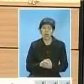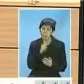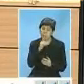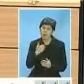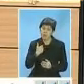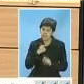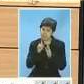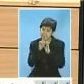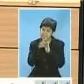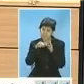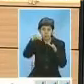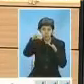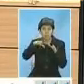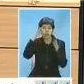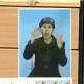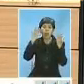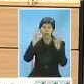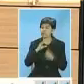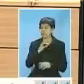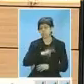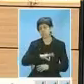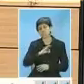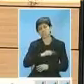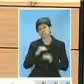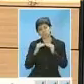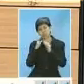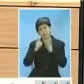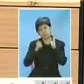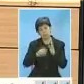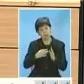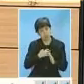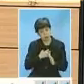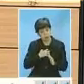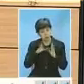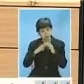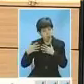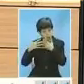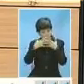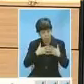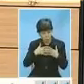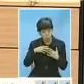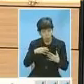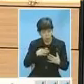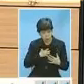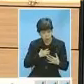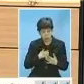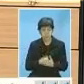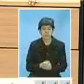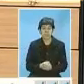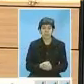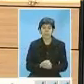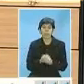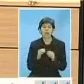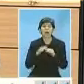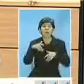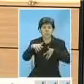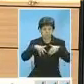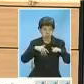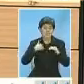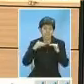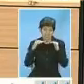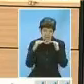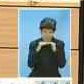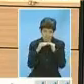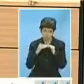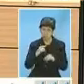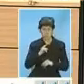อกว่า4นาทีจบน่ารังเกียจเอาประชาธิปไตยจริงๆไหมเอาแบบอเมริกันไหมครับนั่นคือประชาชนมีสิทธิ์เป็น